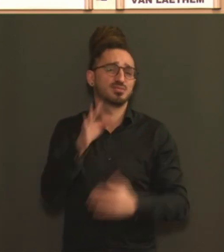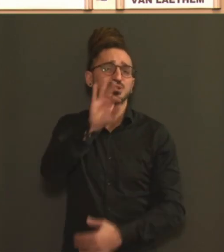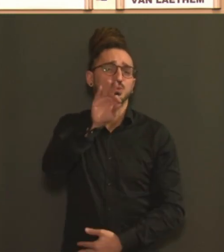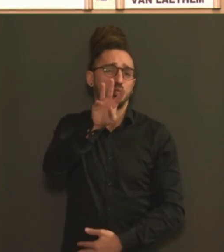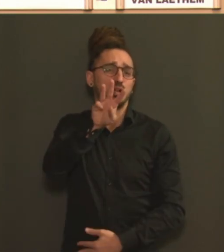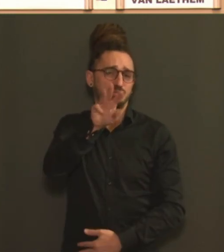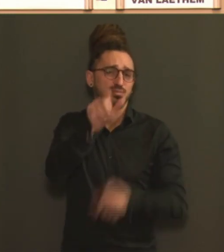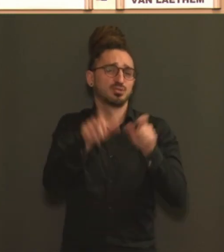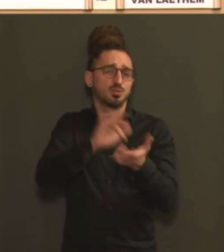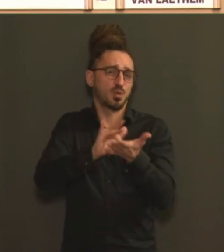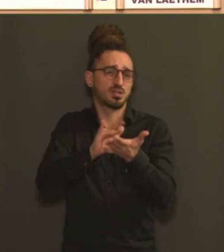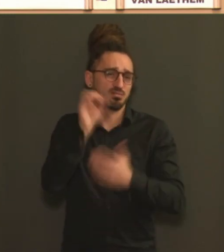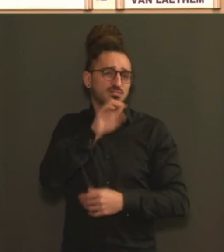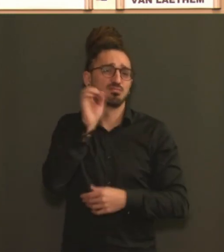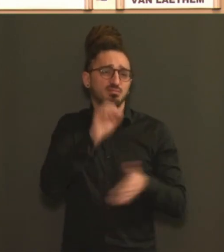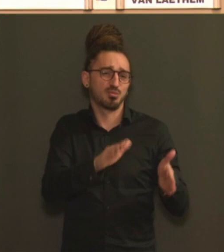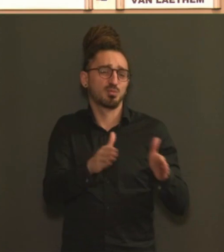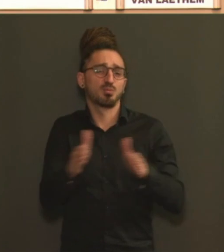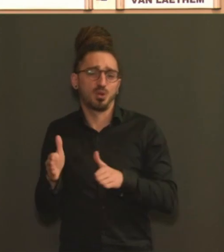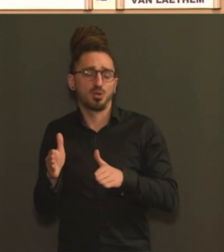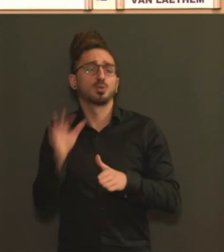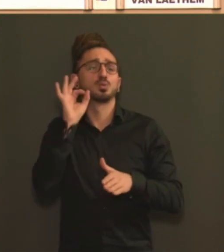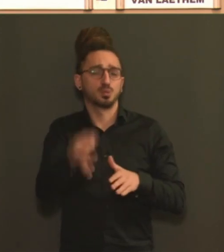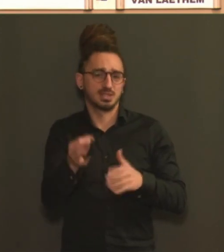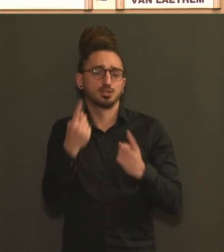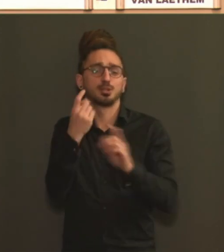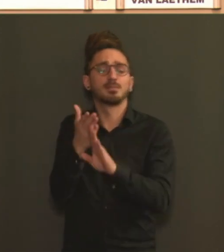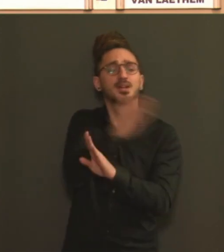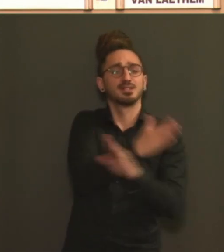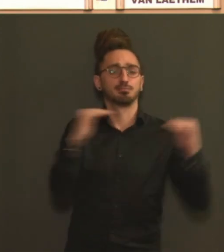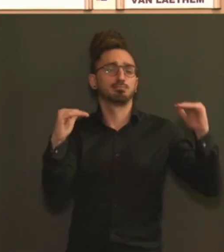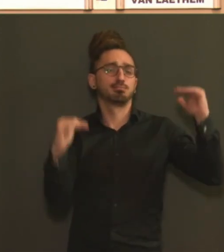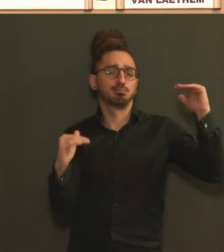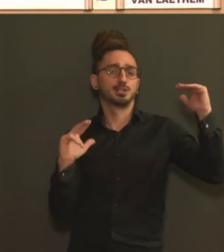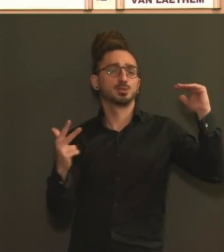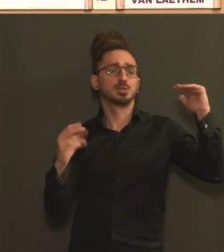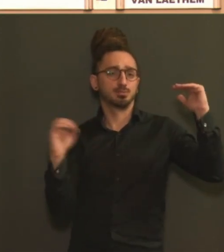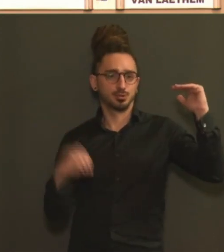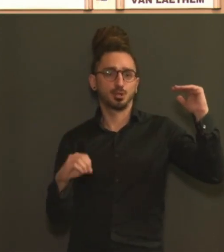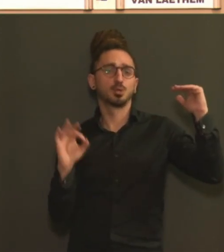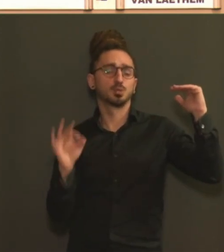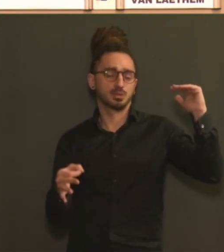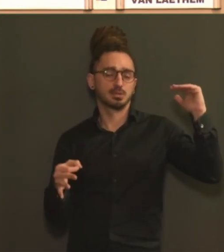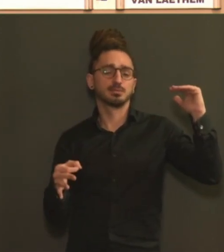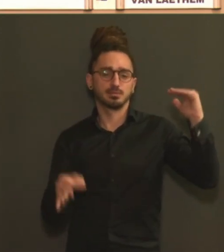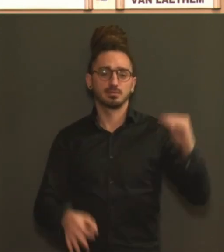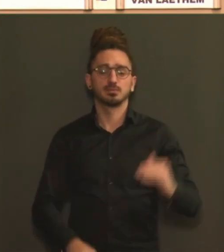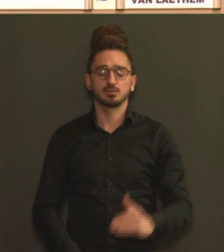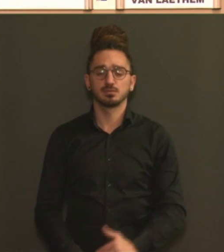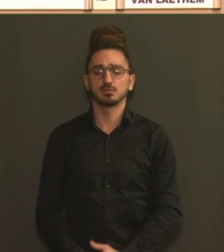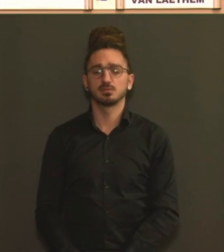diminution significative de 18% si on compare par exemple par rapport à la semaine précédente où la moyenne était